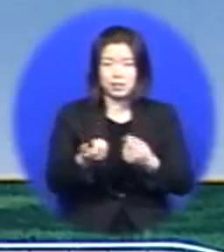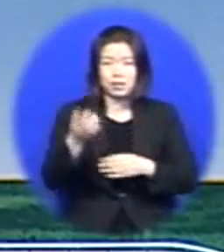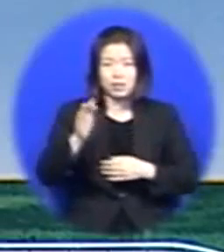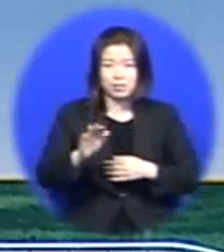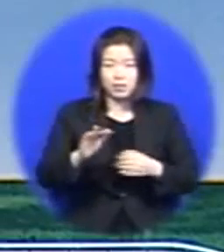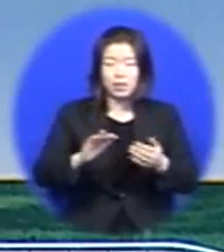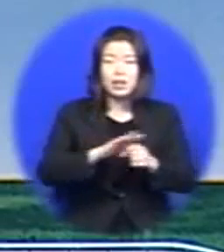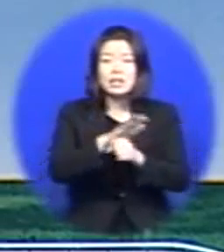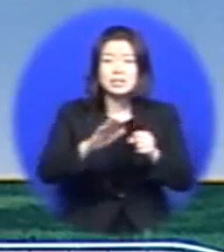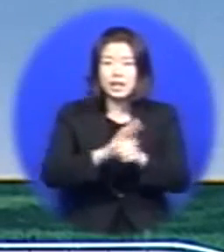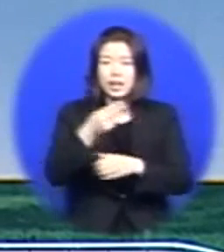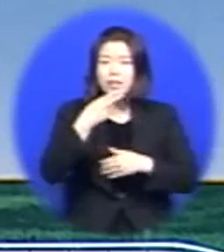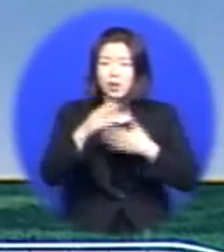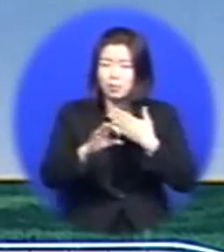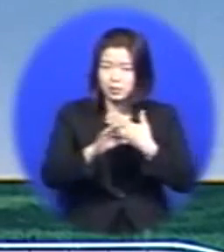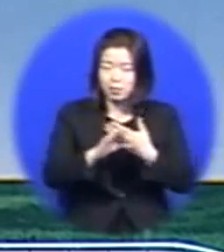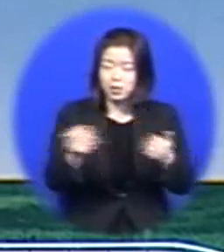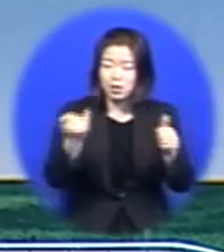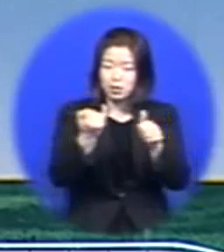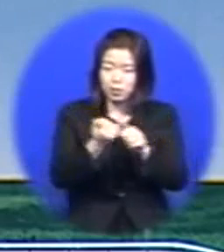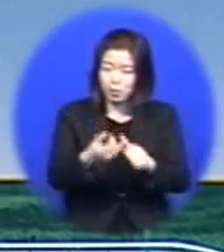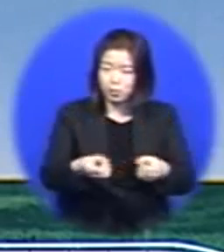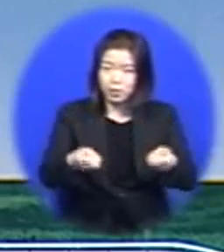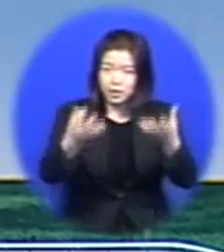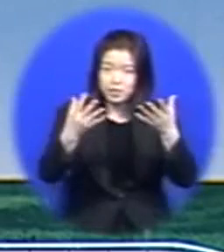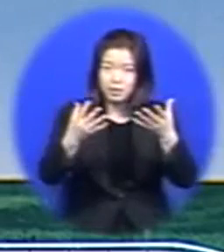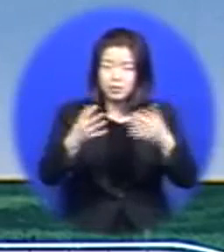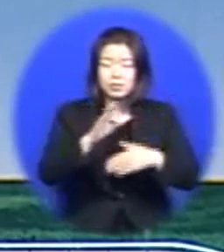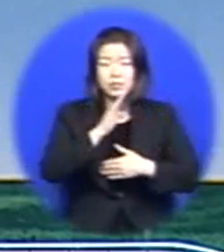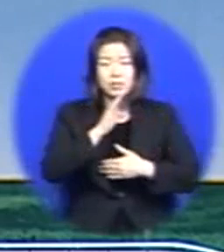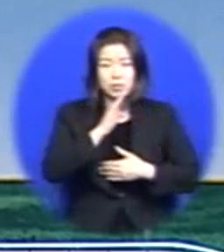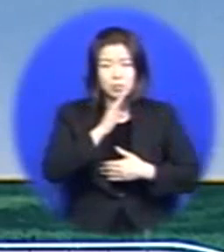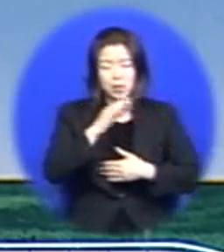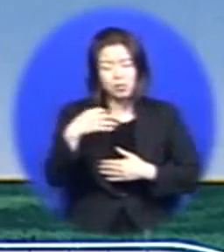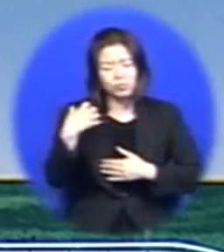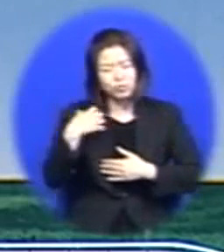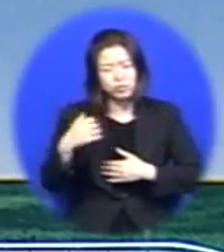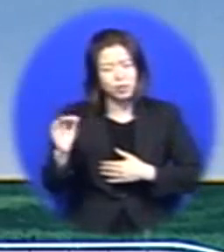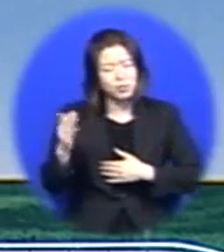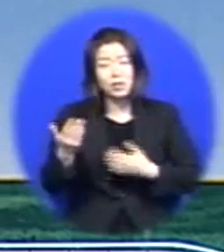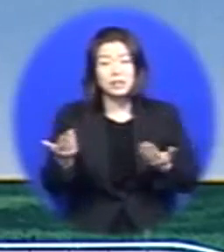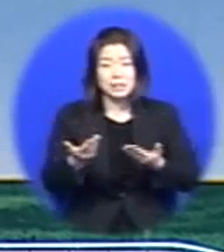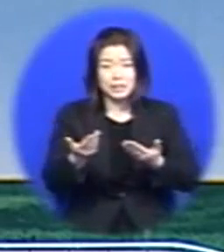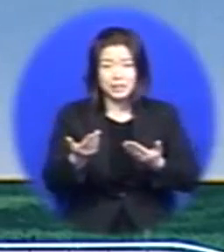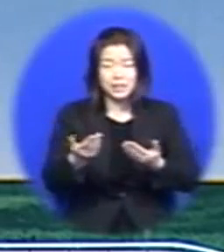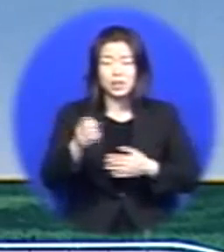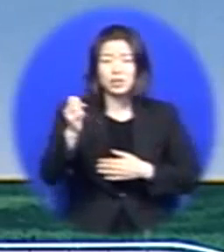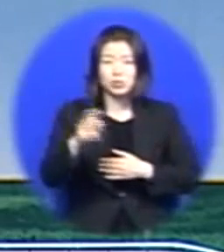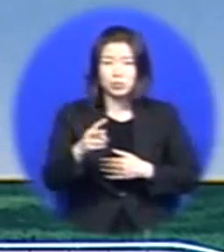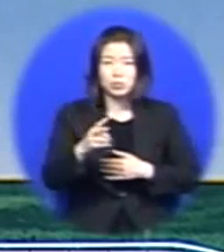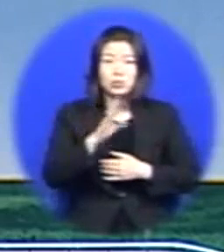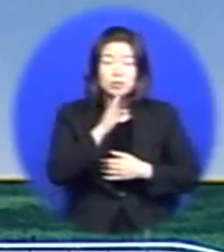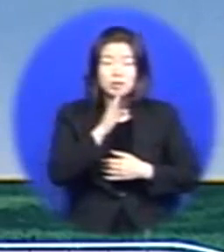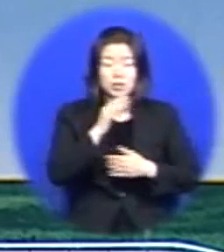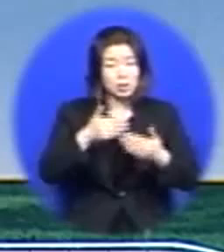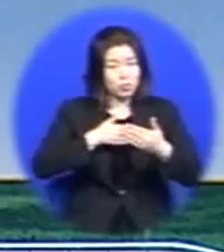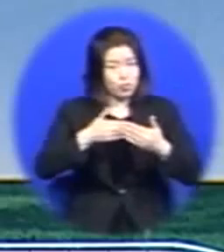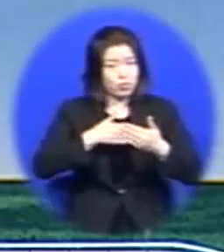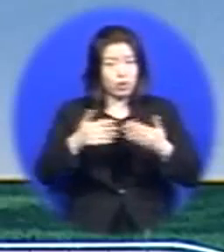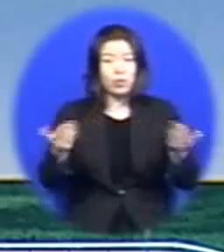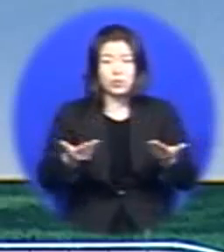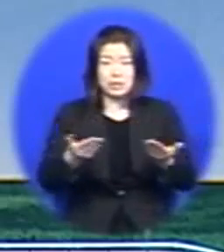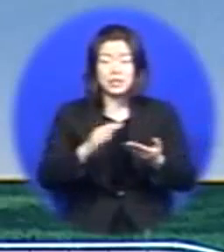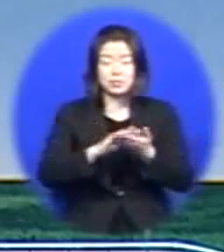사랑이 없다면 결혼 예식은요, 사실은 굉장히 부담되는 일이고 그리고 사실 좀 두려운